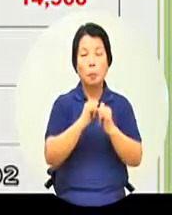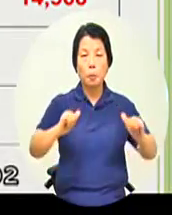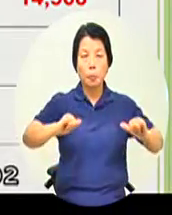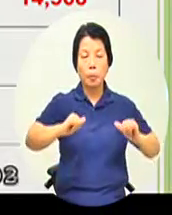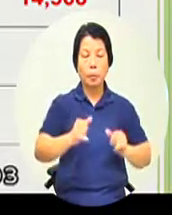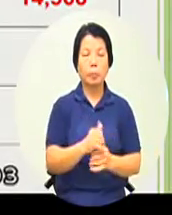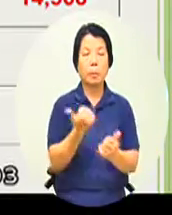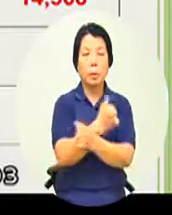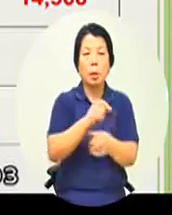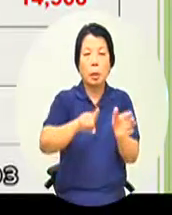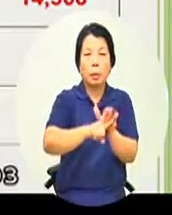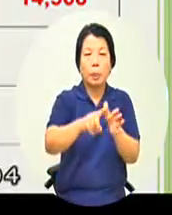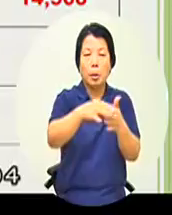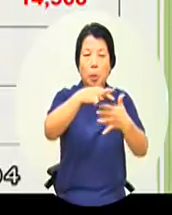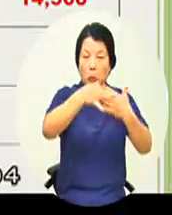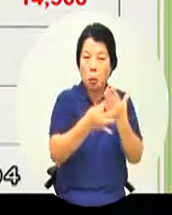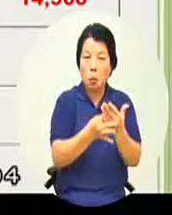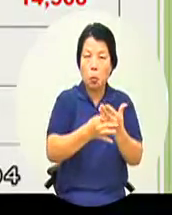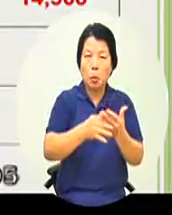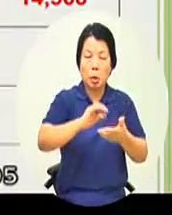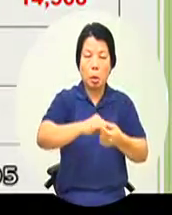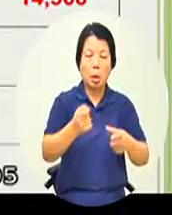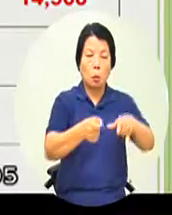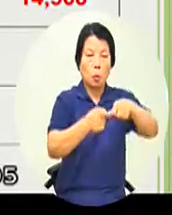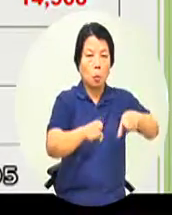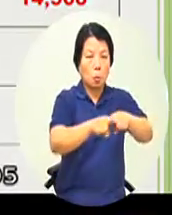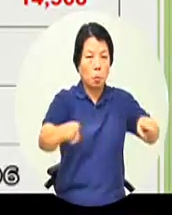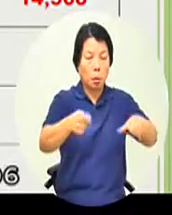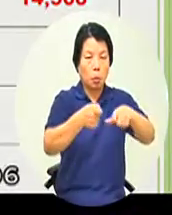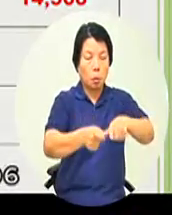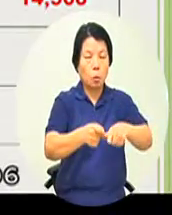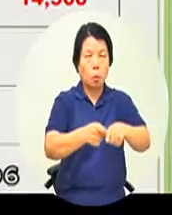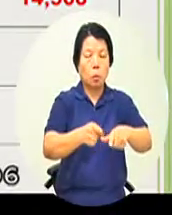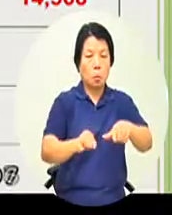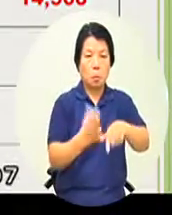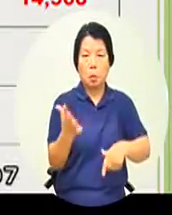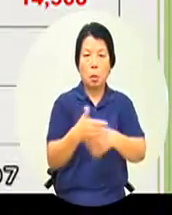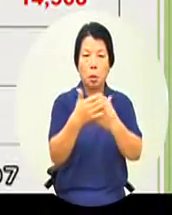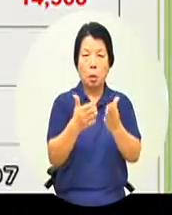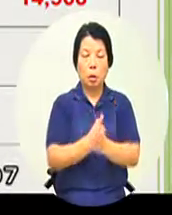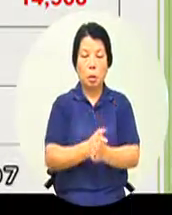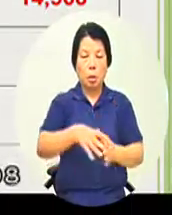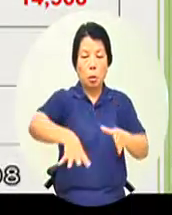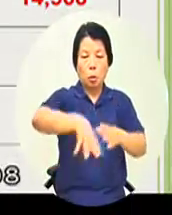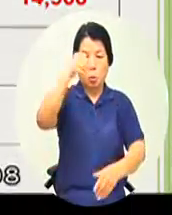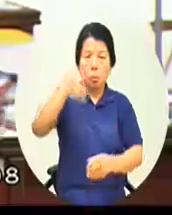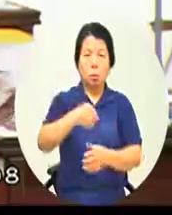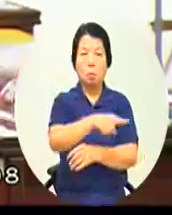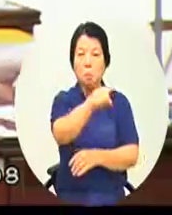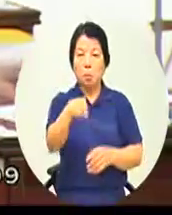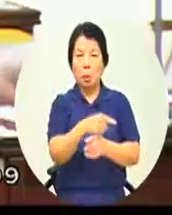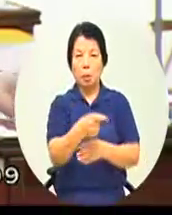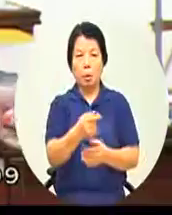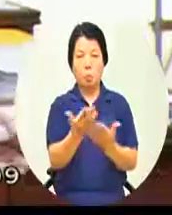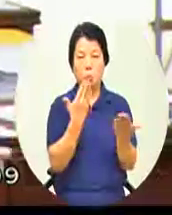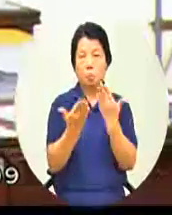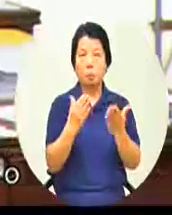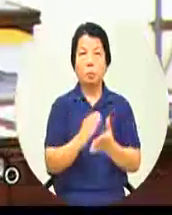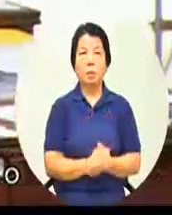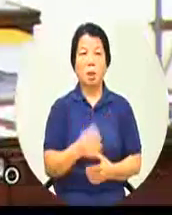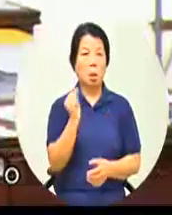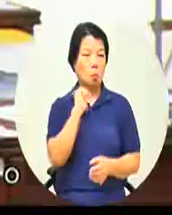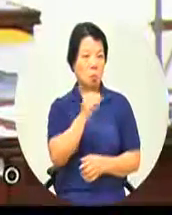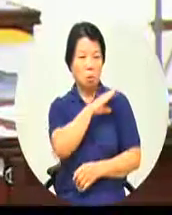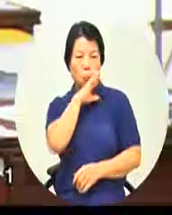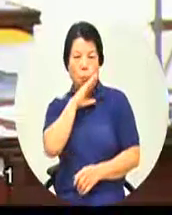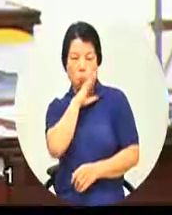规定有七个版本，公平、公开、公正的，对不对？大家拢照流卡、公开流卡，大家拢直接目睭在看，啊，所以也无法度同意去讲